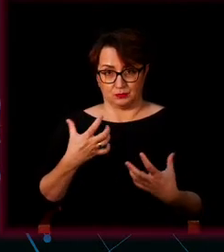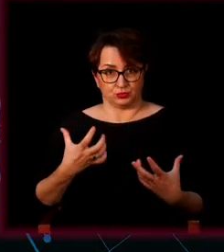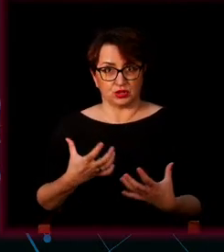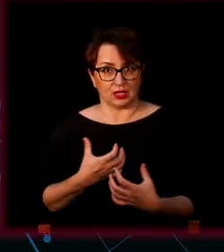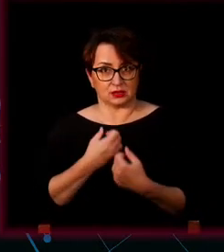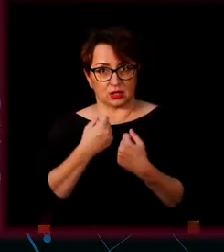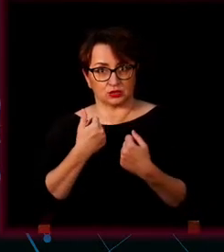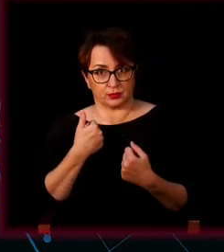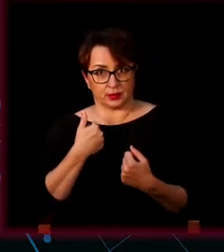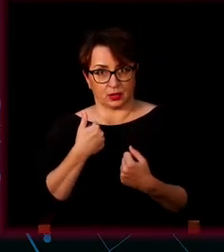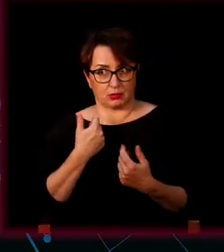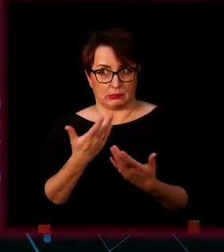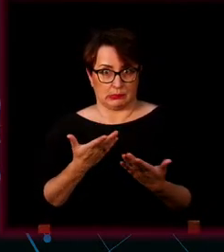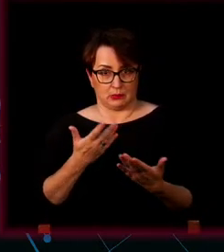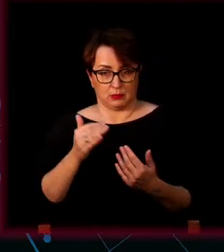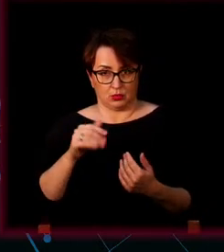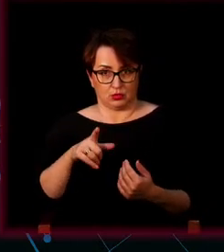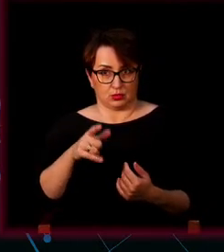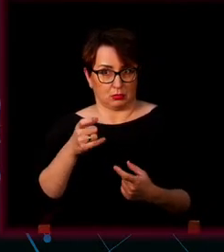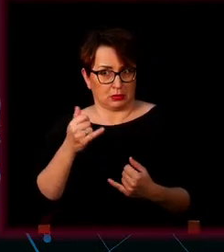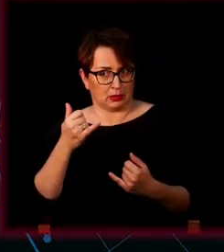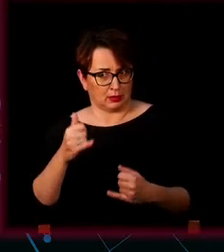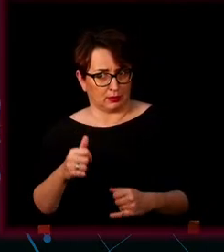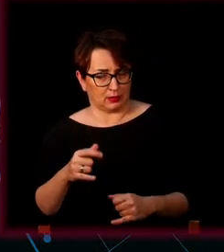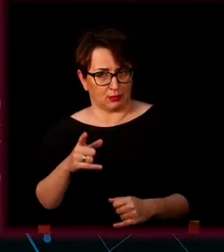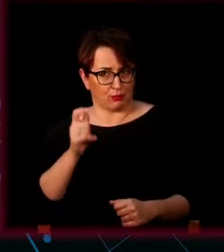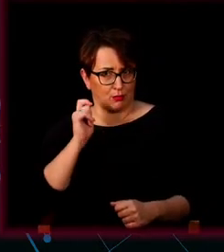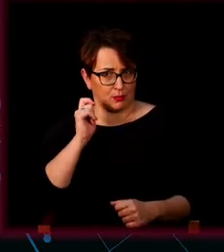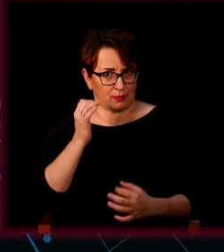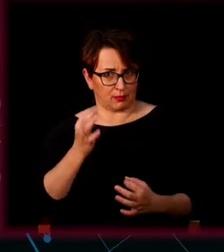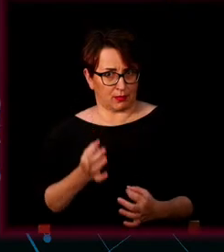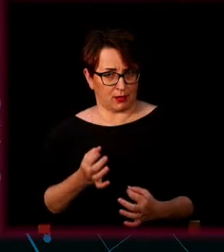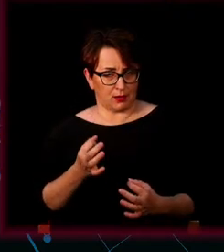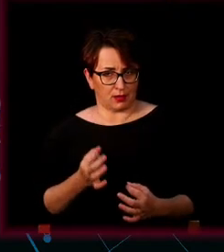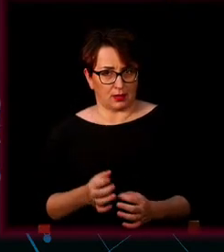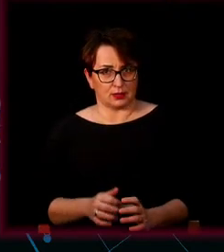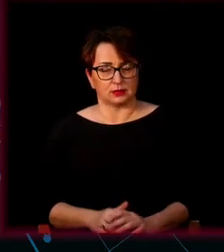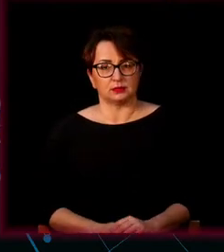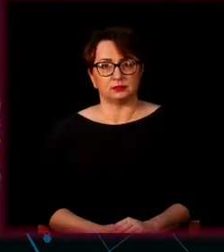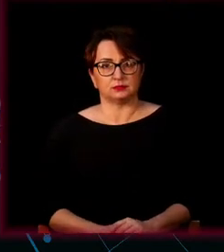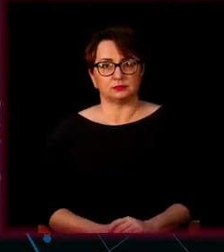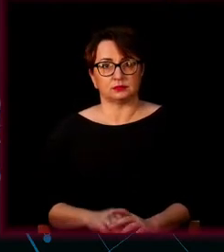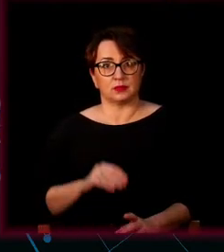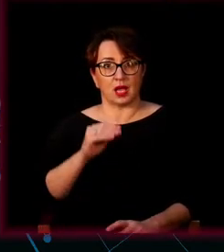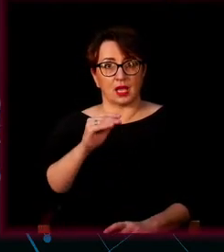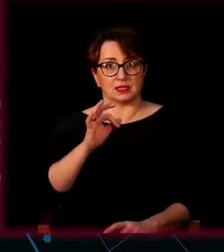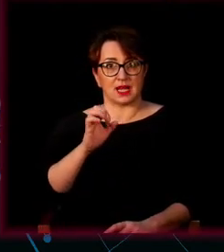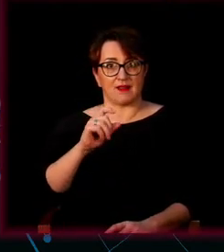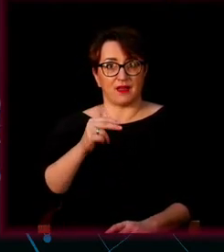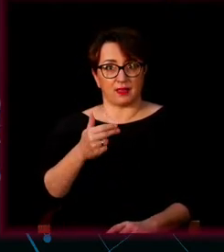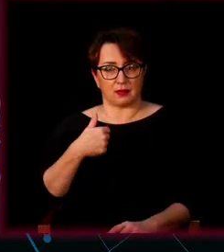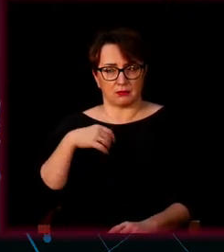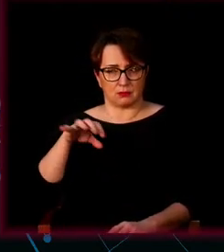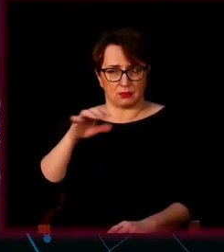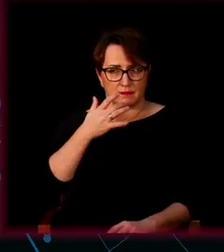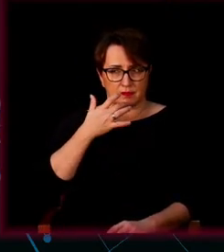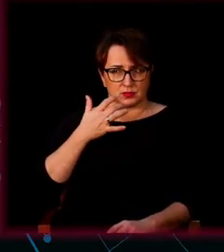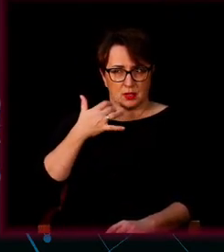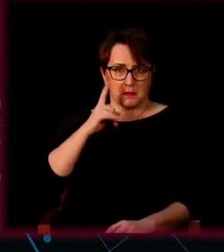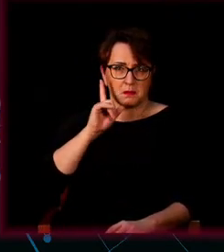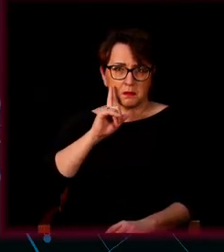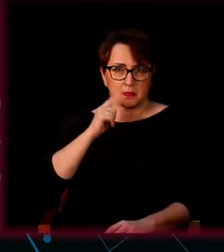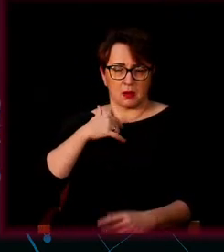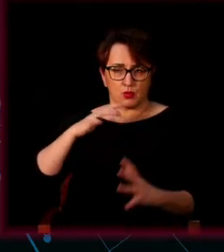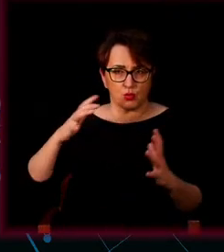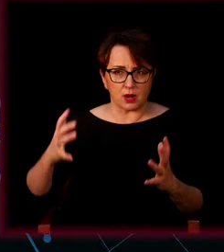taką potencjalnością tego innego, w sensie, że Estraven, którego postrzega jako mężczyznę, którego